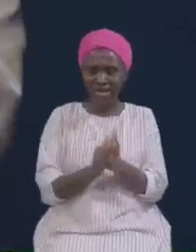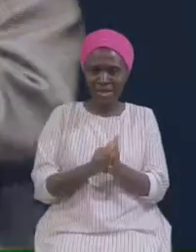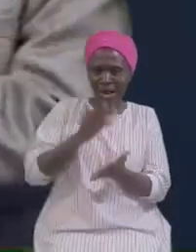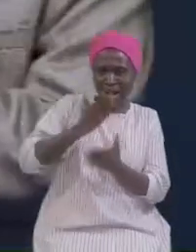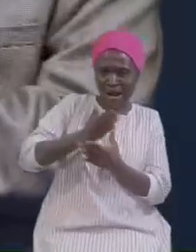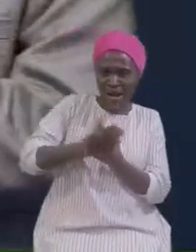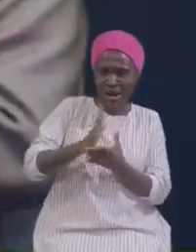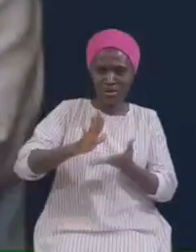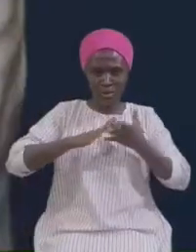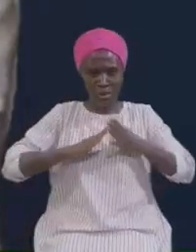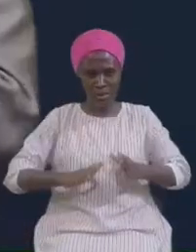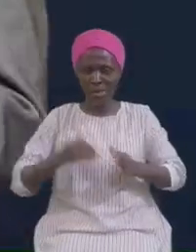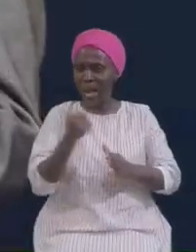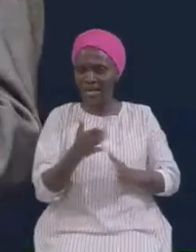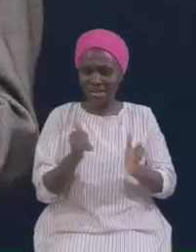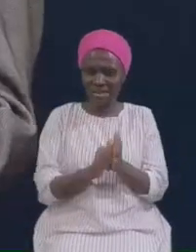paix,